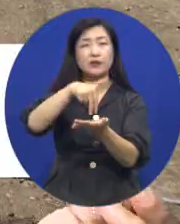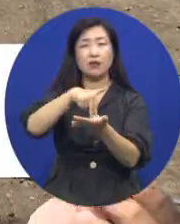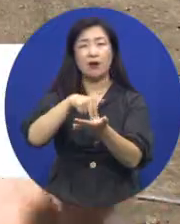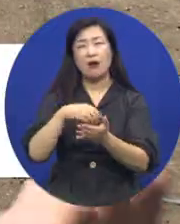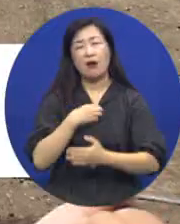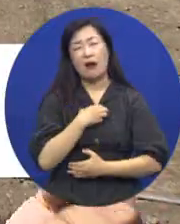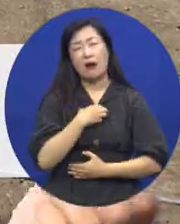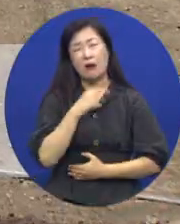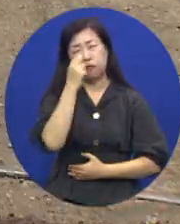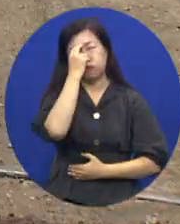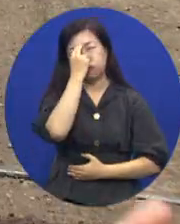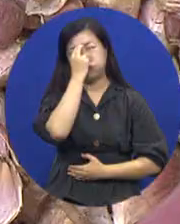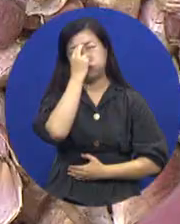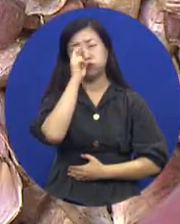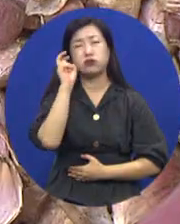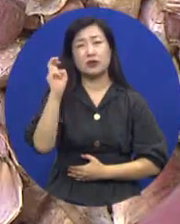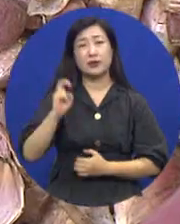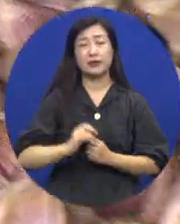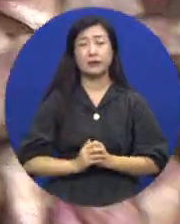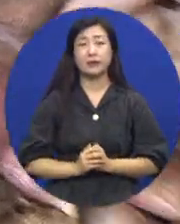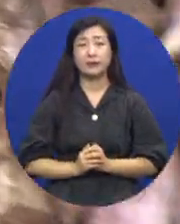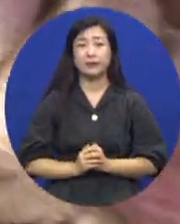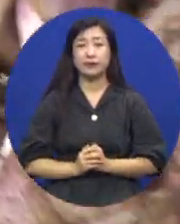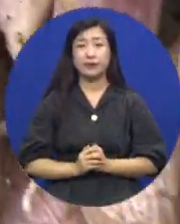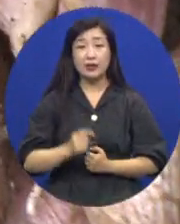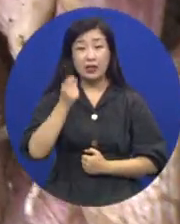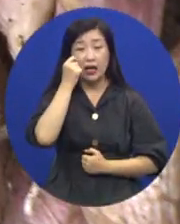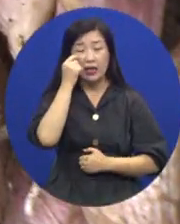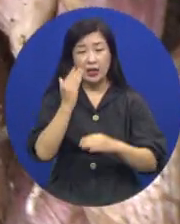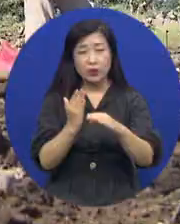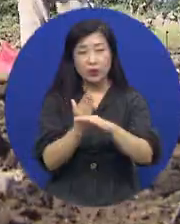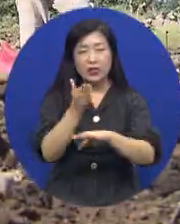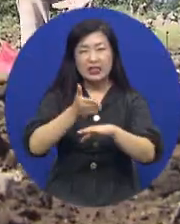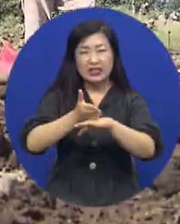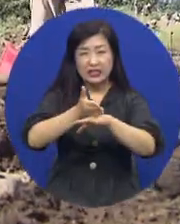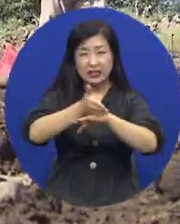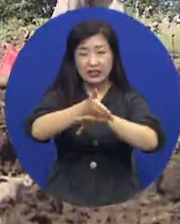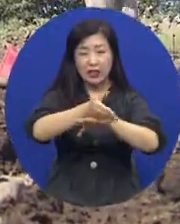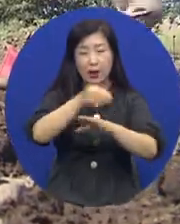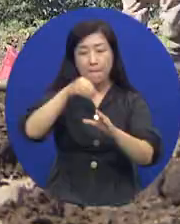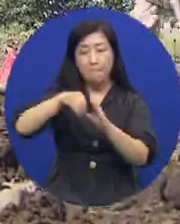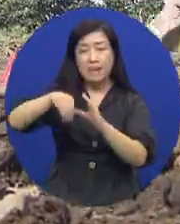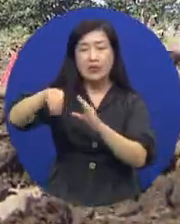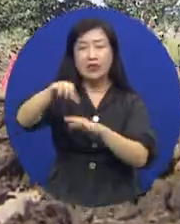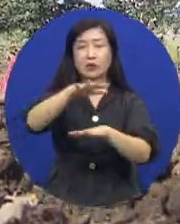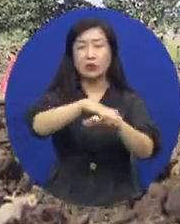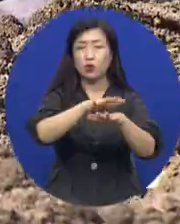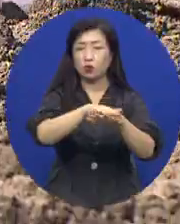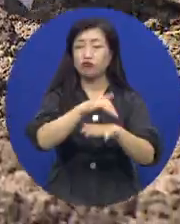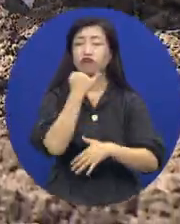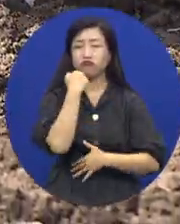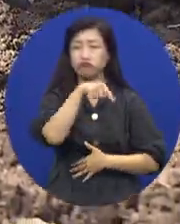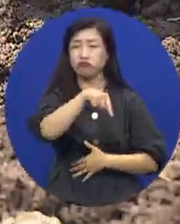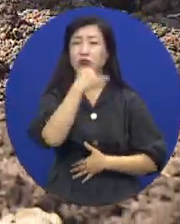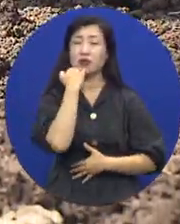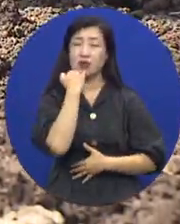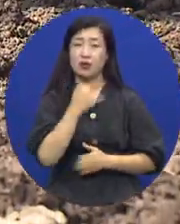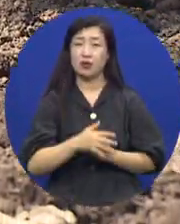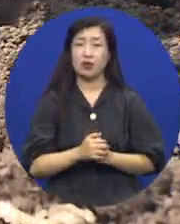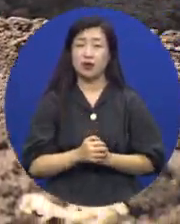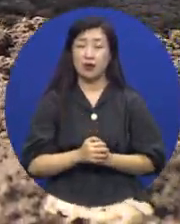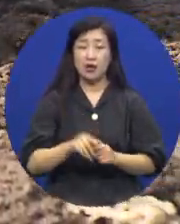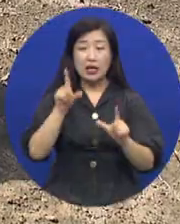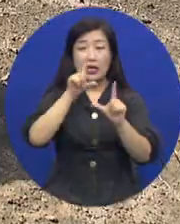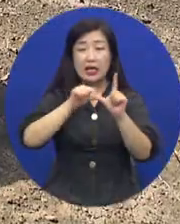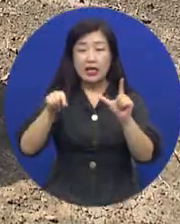애타지 않겠냐 이렇게 생각합니다. 한 달 넘게 늦었지만 그나마 파종할 수 있는 농가는 사정이 나은 편.